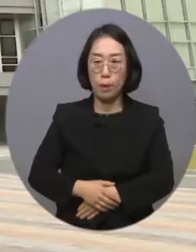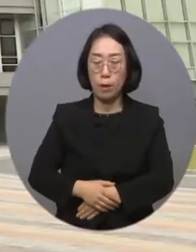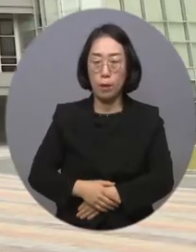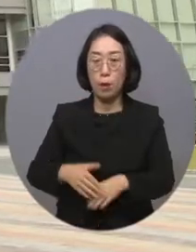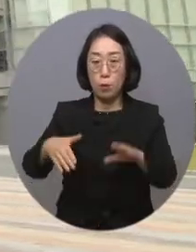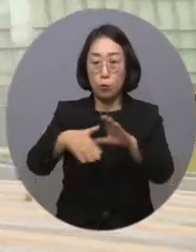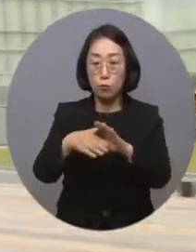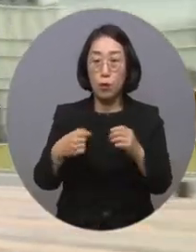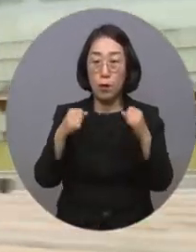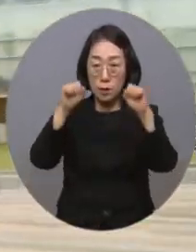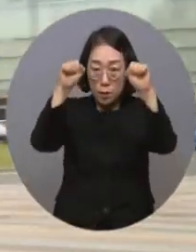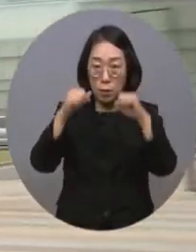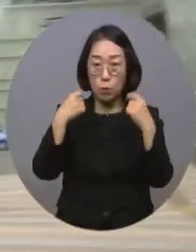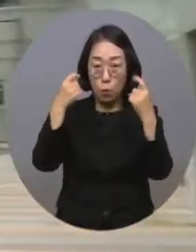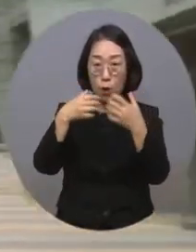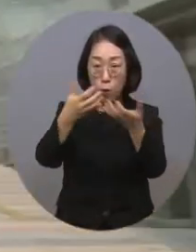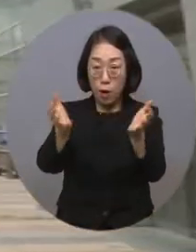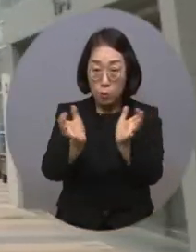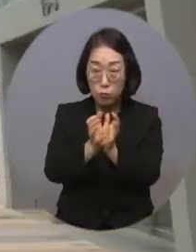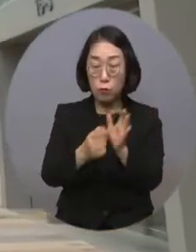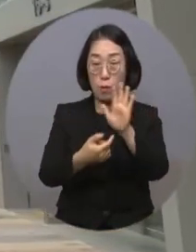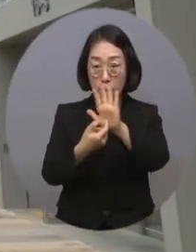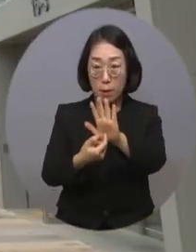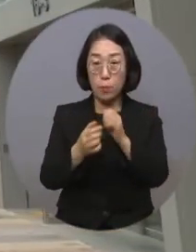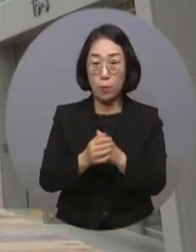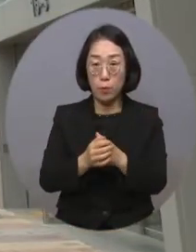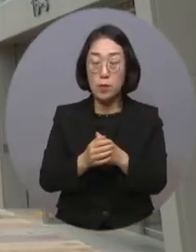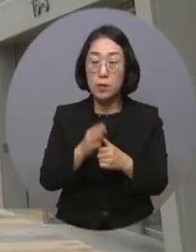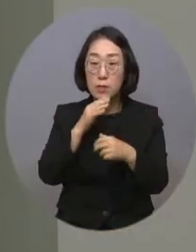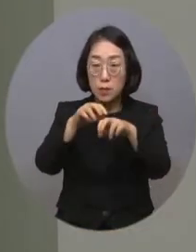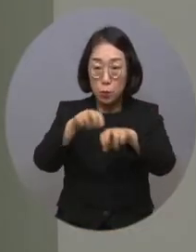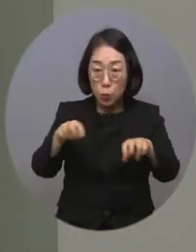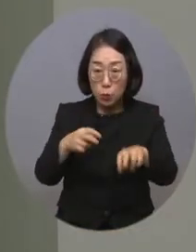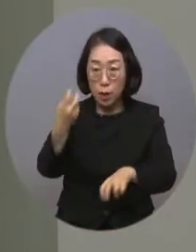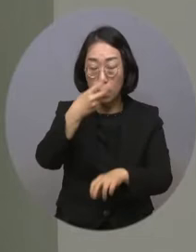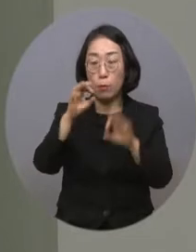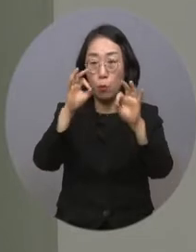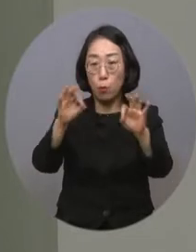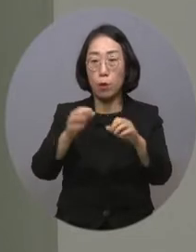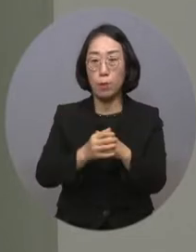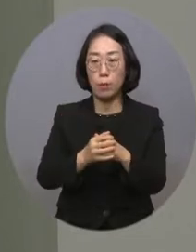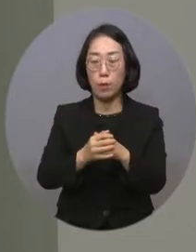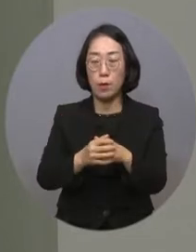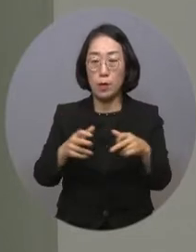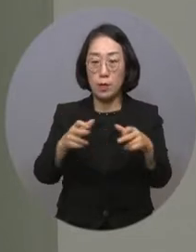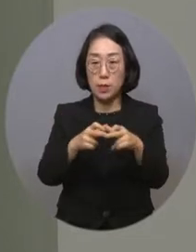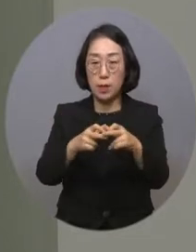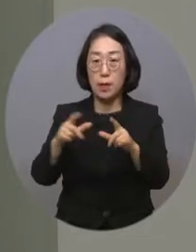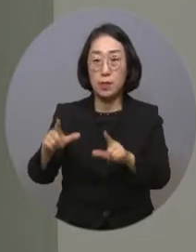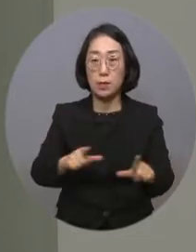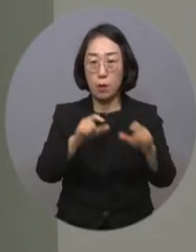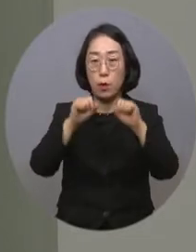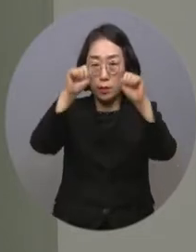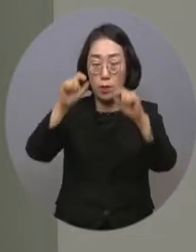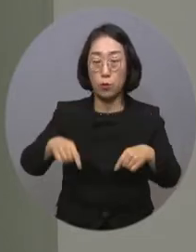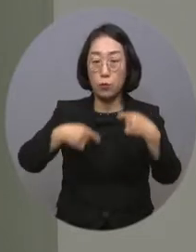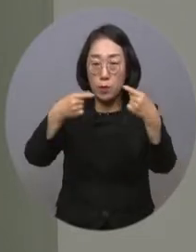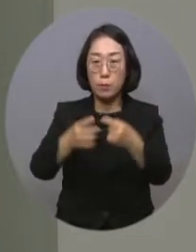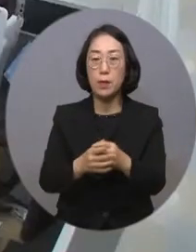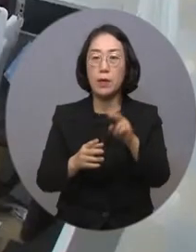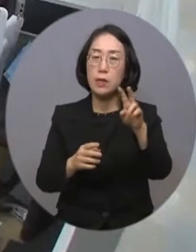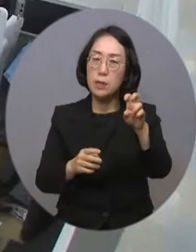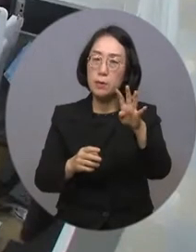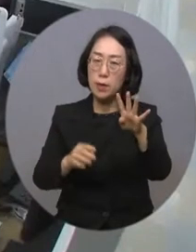문화체육관광부가 발표한 2020년 장애인 생활체육 실태조사에 따르면 장애인 생활체육 참여율은